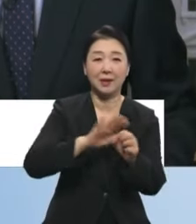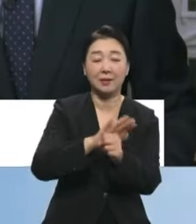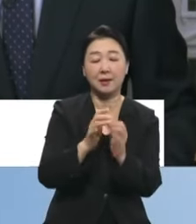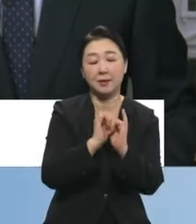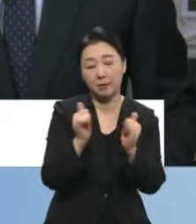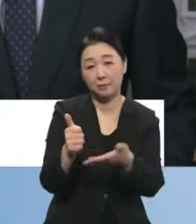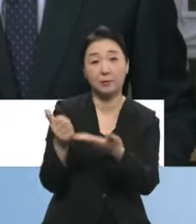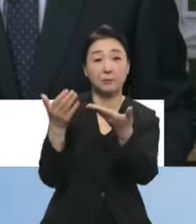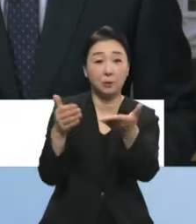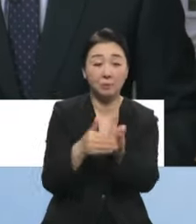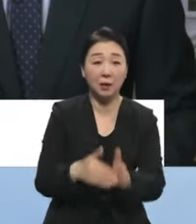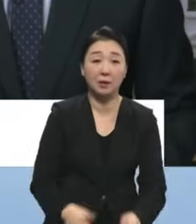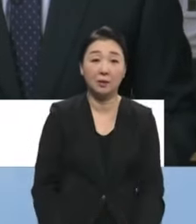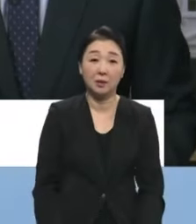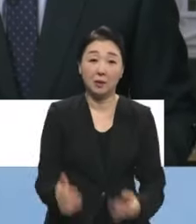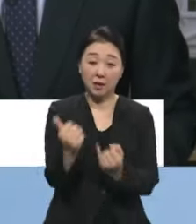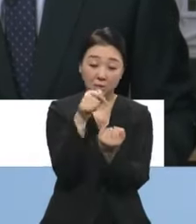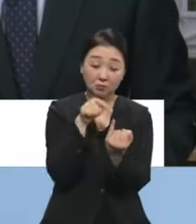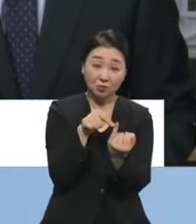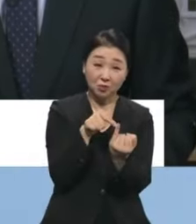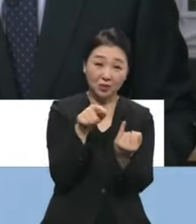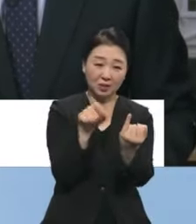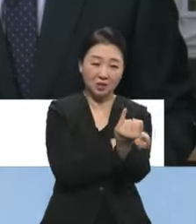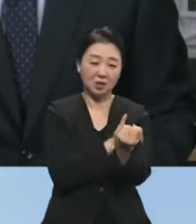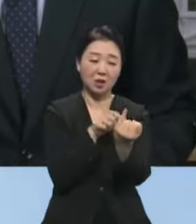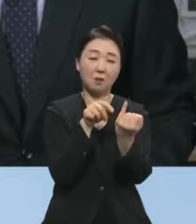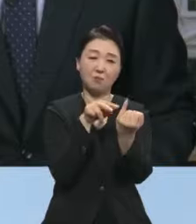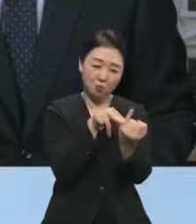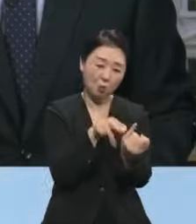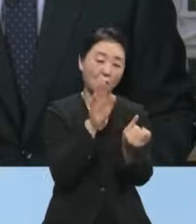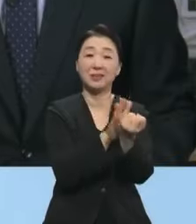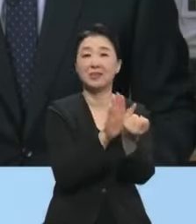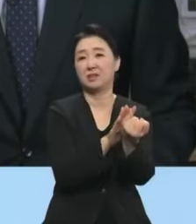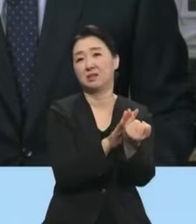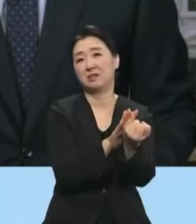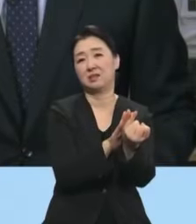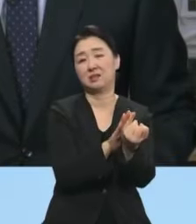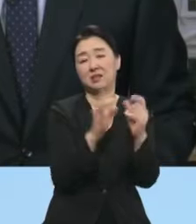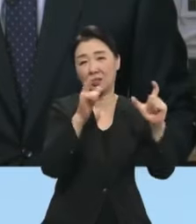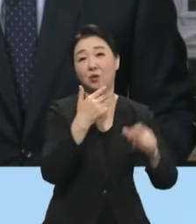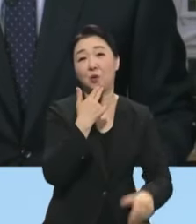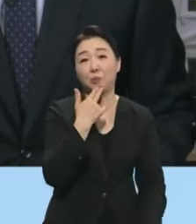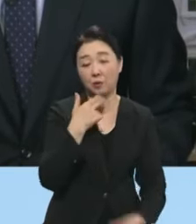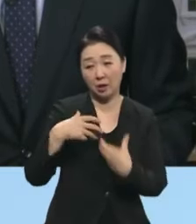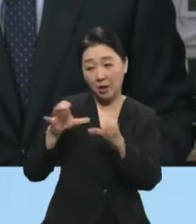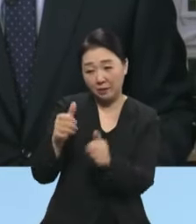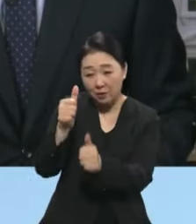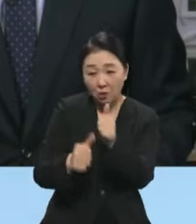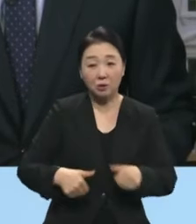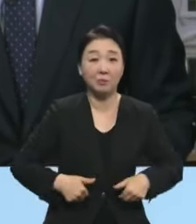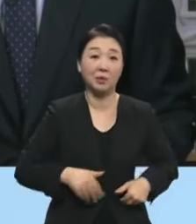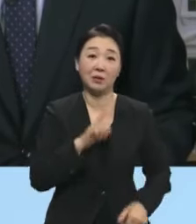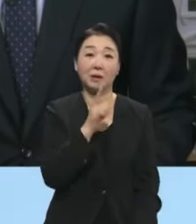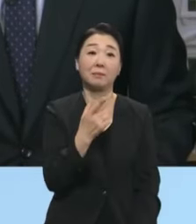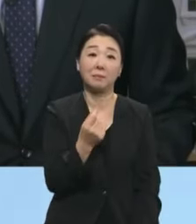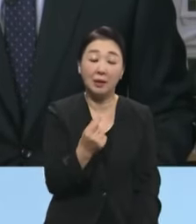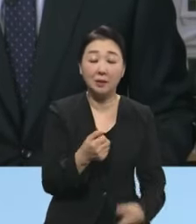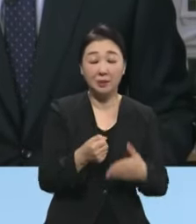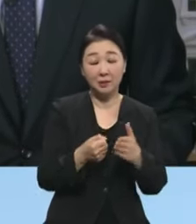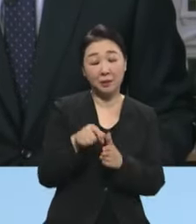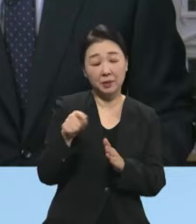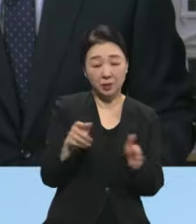치켜세웠습니다. 다만 해리스 부통령이나 특정 후보에 대한 지지를 표하지는 않았는데요. 당내에 경선을 해야 한다는 목소리가 남아있는 만큼